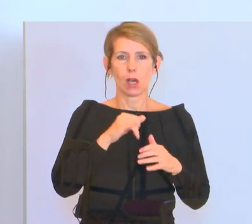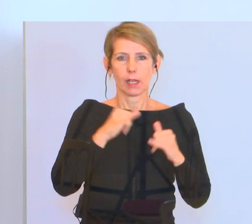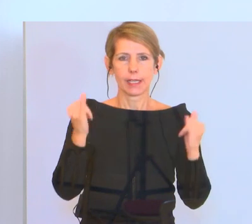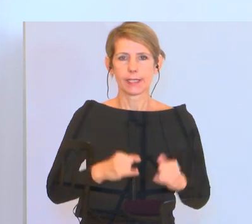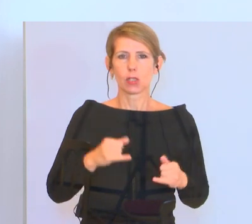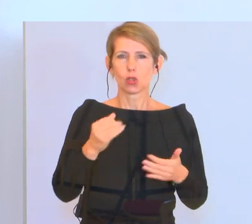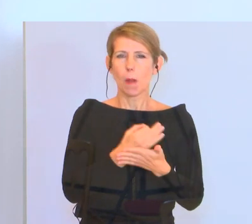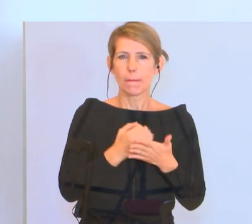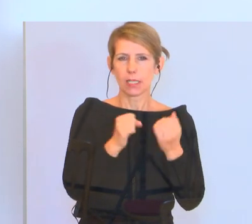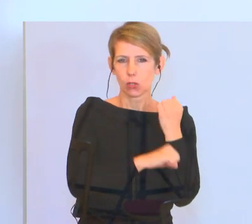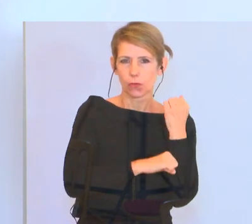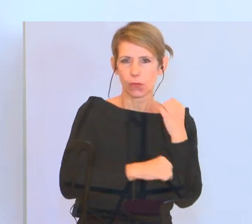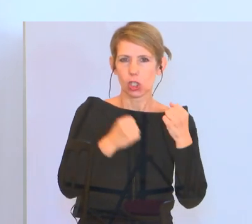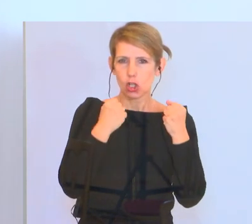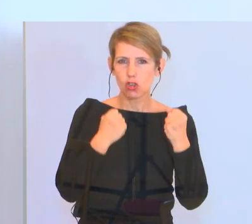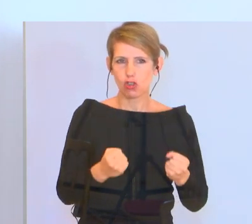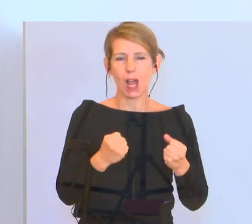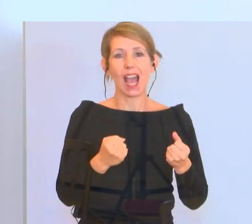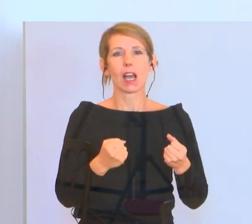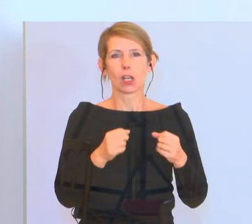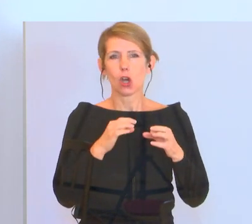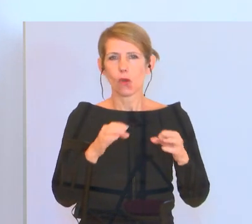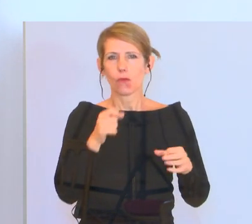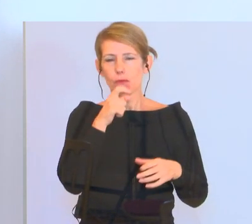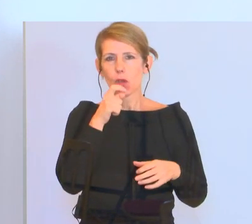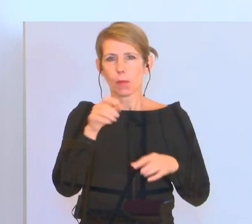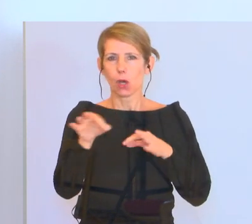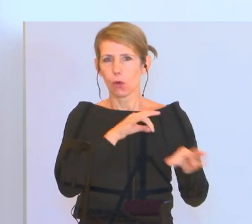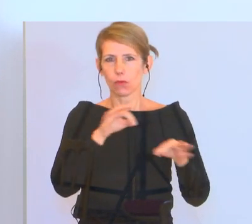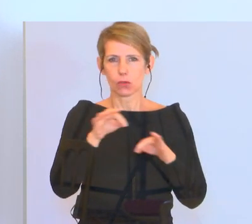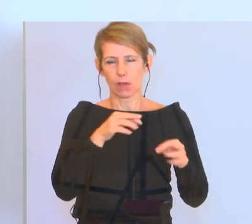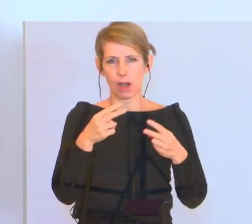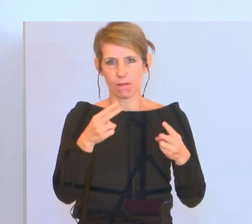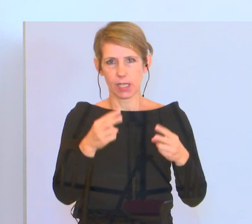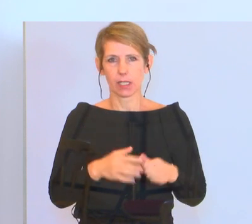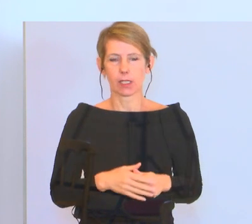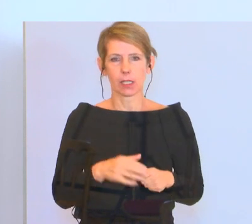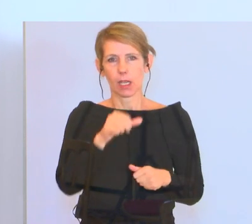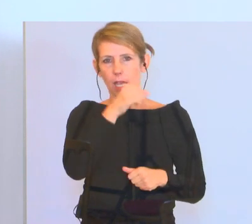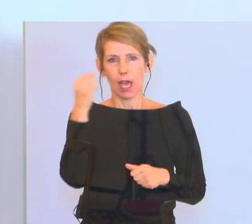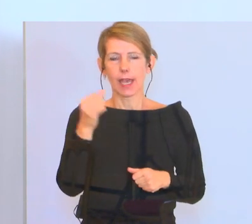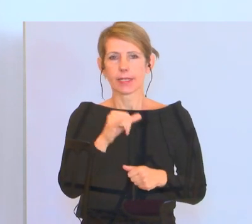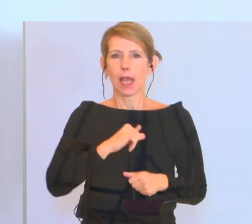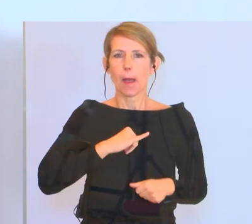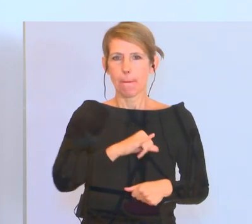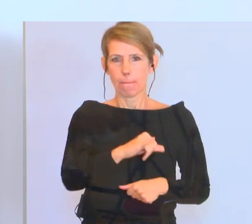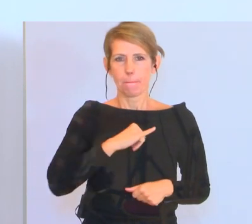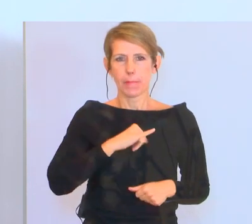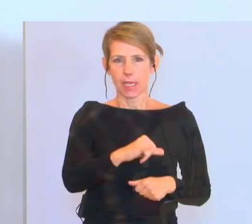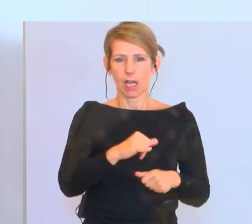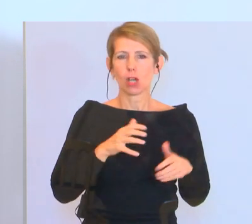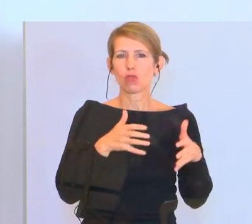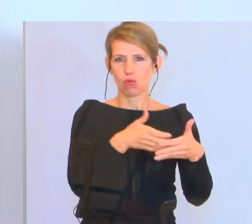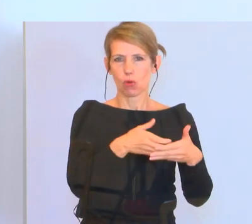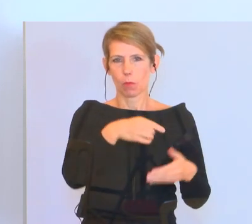Wirtschaft ganz wesentlich und einflussgebend für die Berufswahl junger Menschen ist. Die Peer Group. Die Peer Group, das